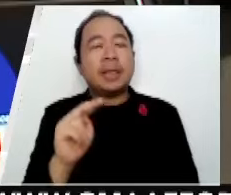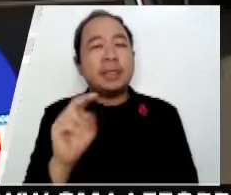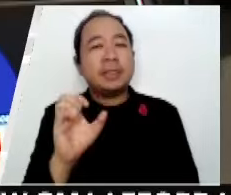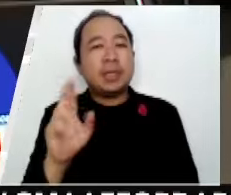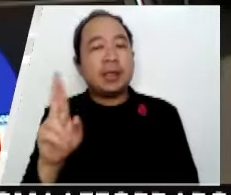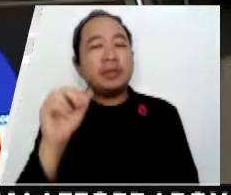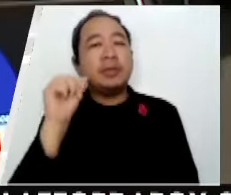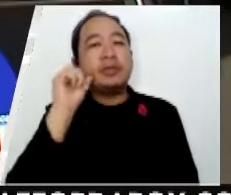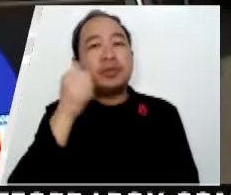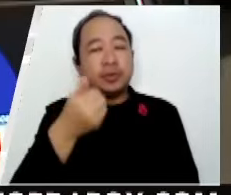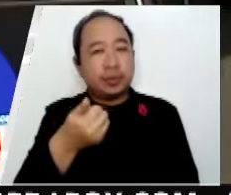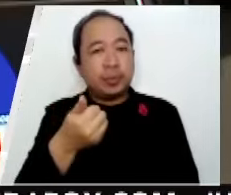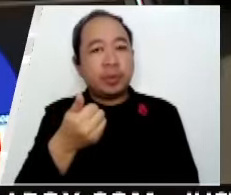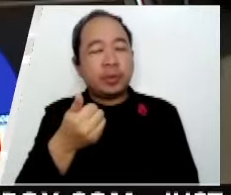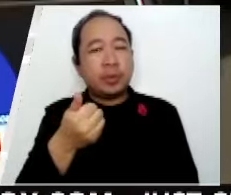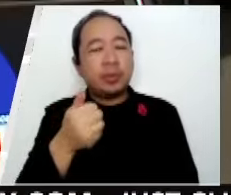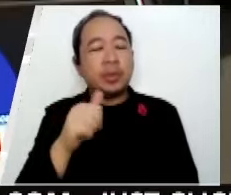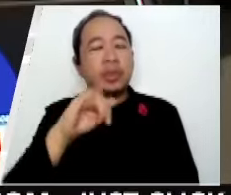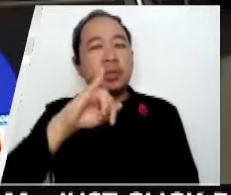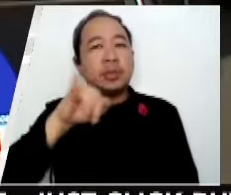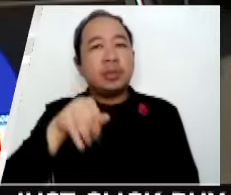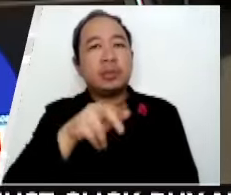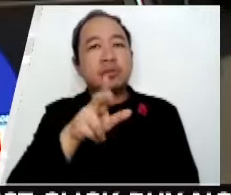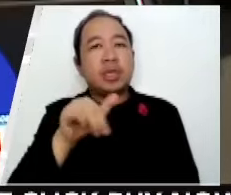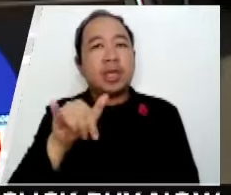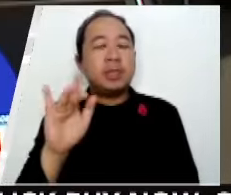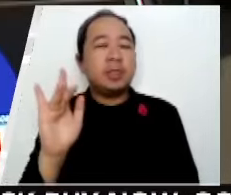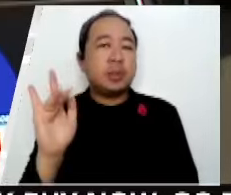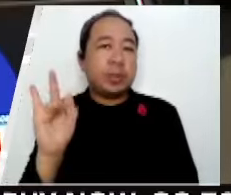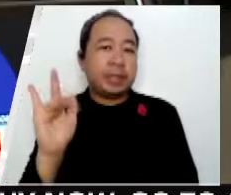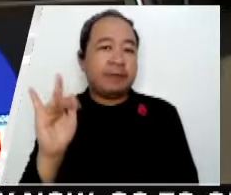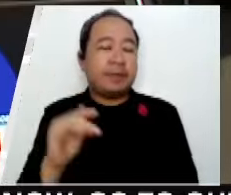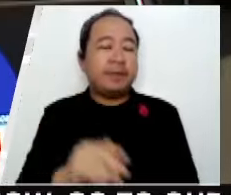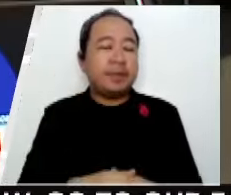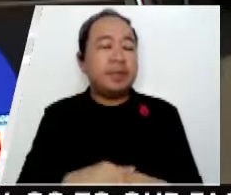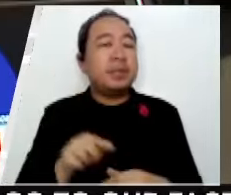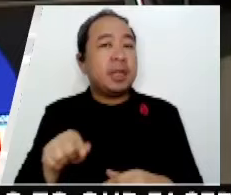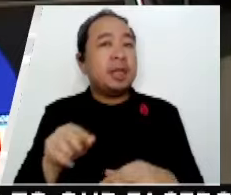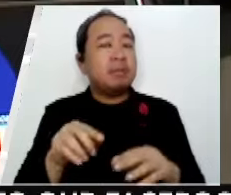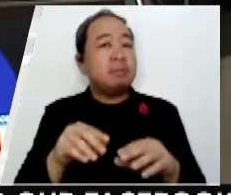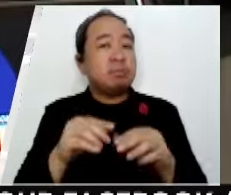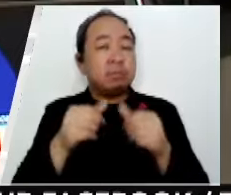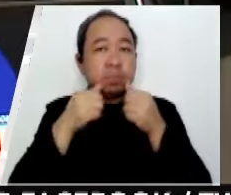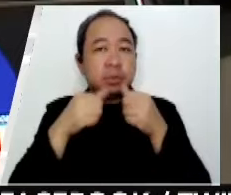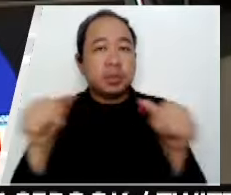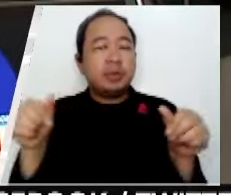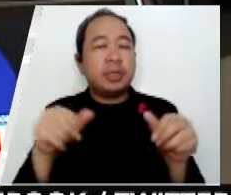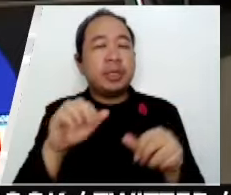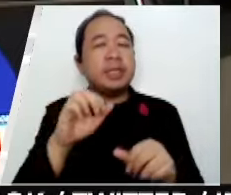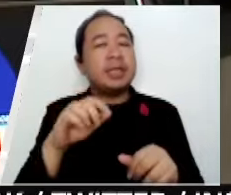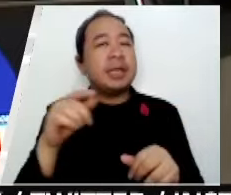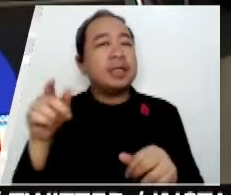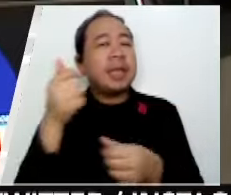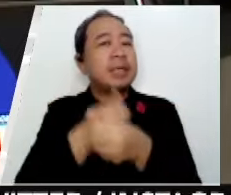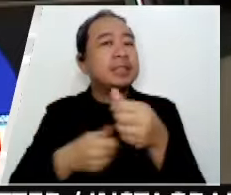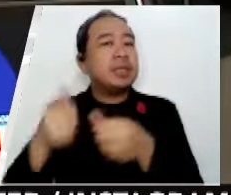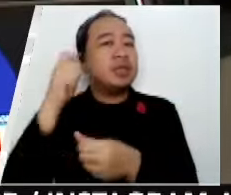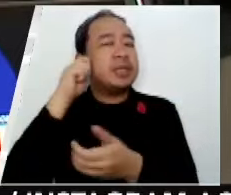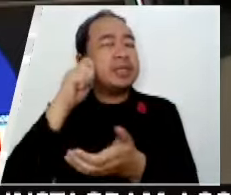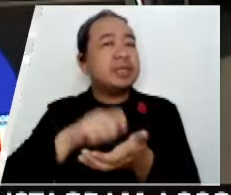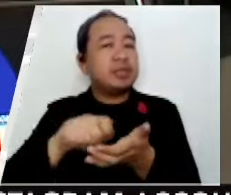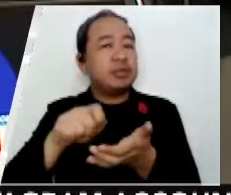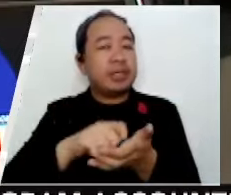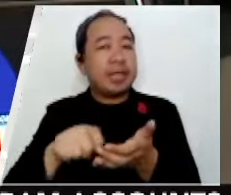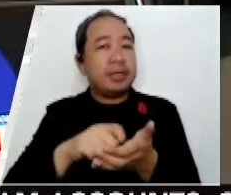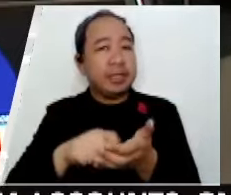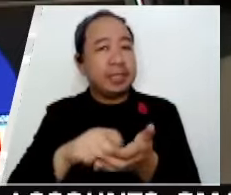yan, July 25. Yan po ay inilabas sa pamamagitan ni Executive Secretary Lucas Bersamin ngayon lamang pong hapon.